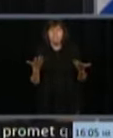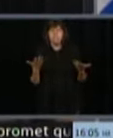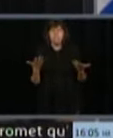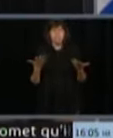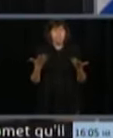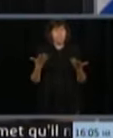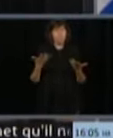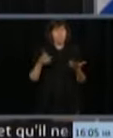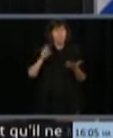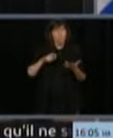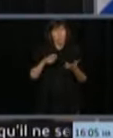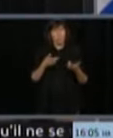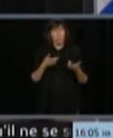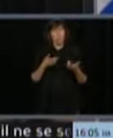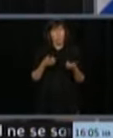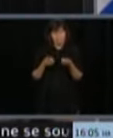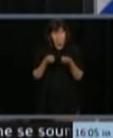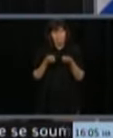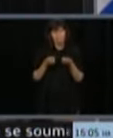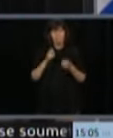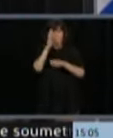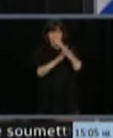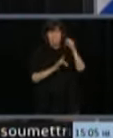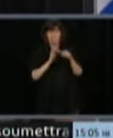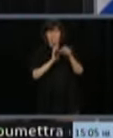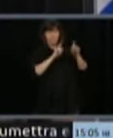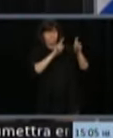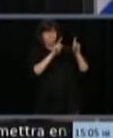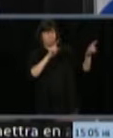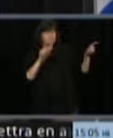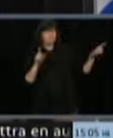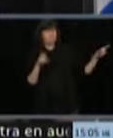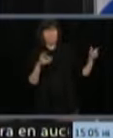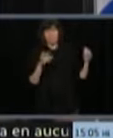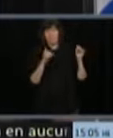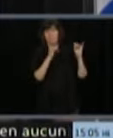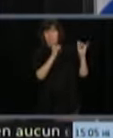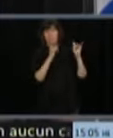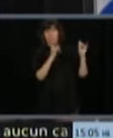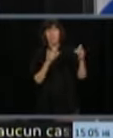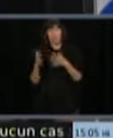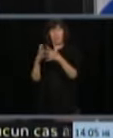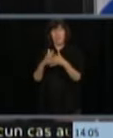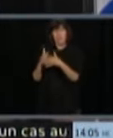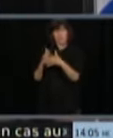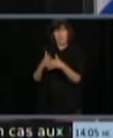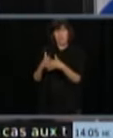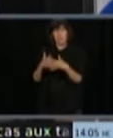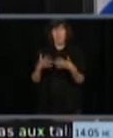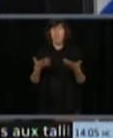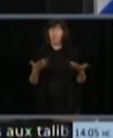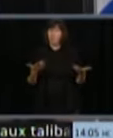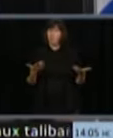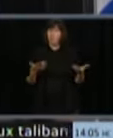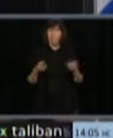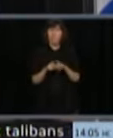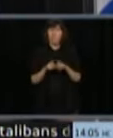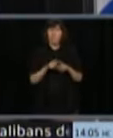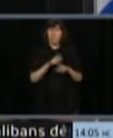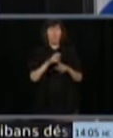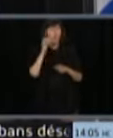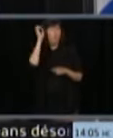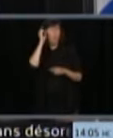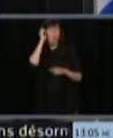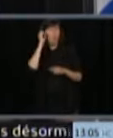monde. Si vous regardez un peu la situation aux États-Unis ou dans la plupart des pays en Europe, si on fait une règle de